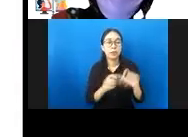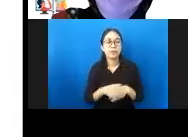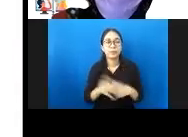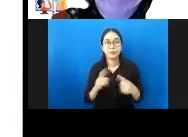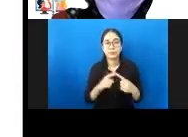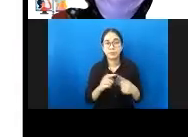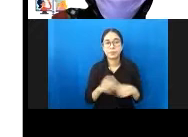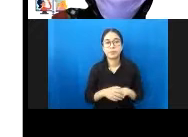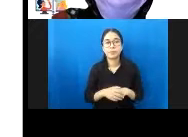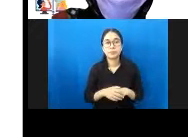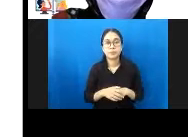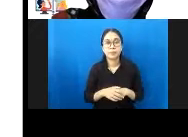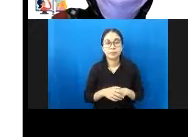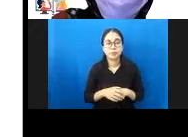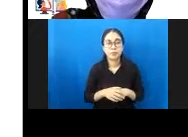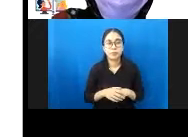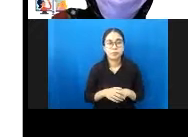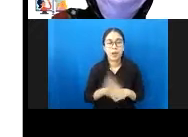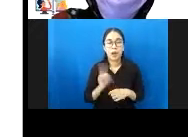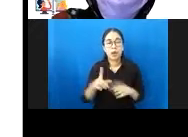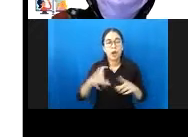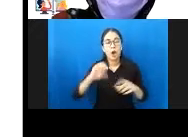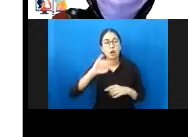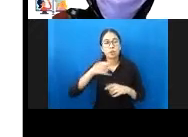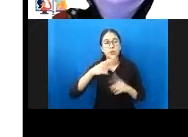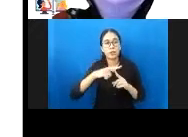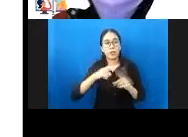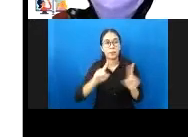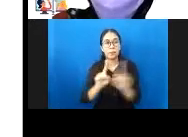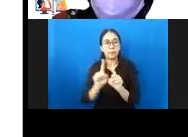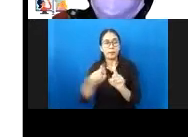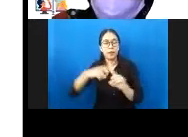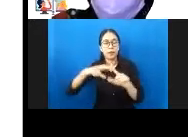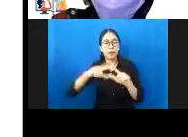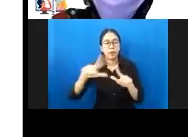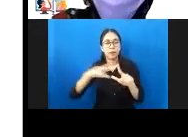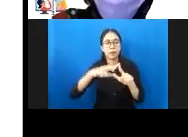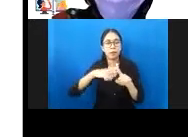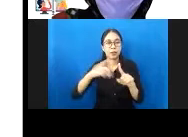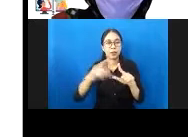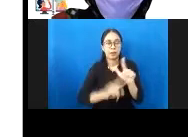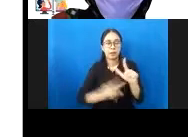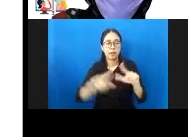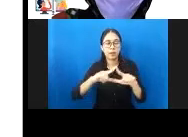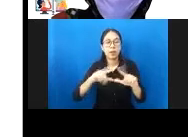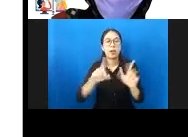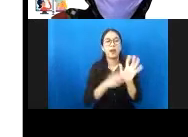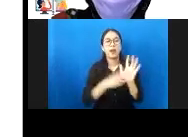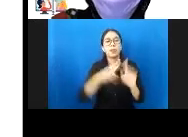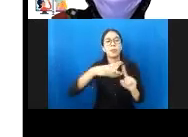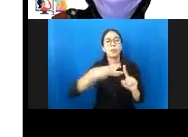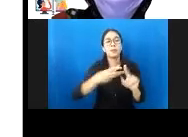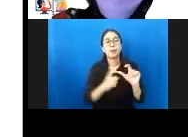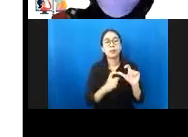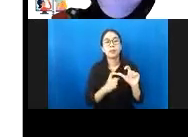kita melakukan OJT pendamping kalakarya MTBS. Ini kemudian